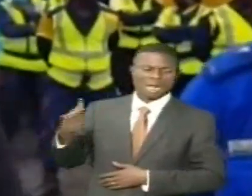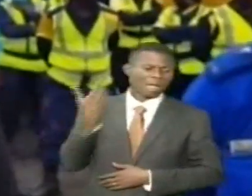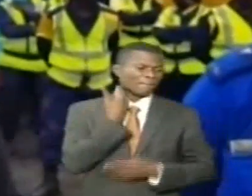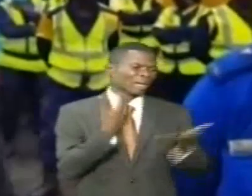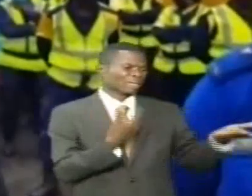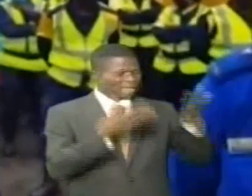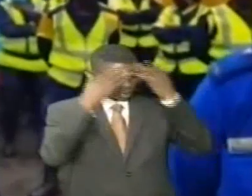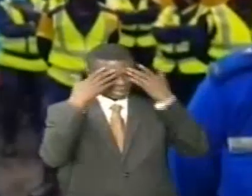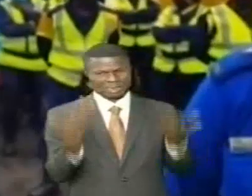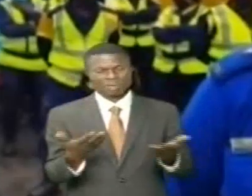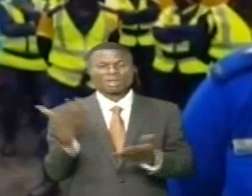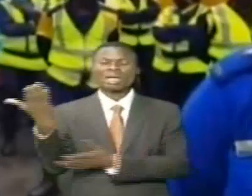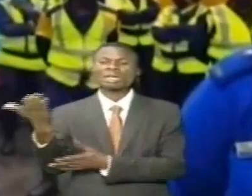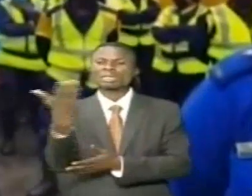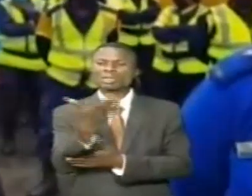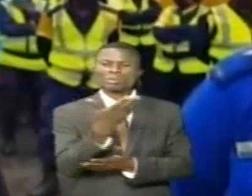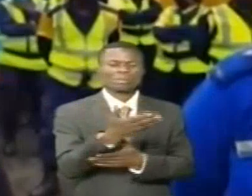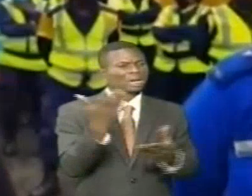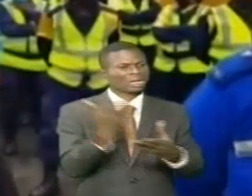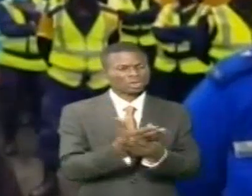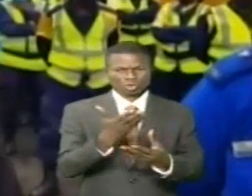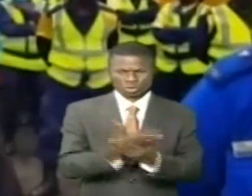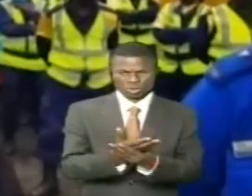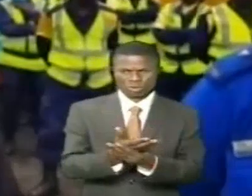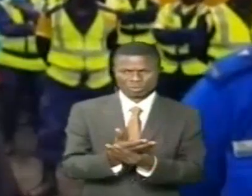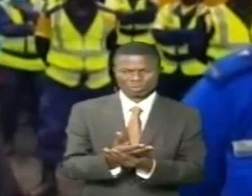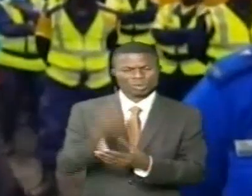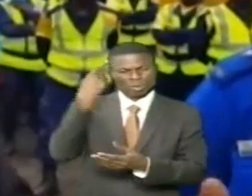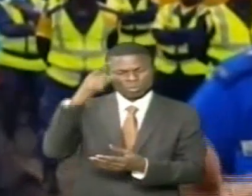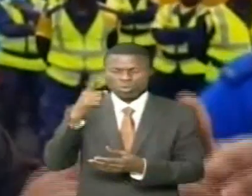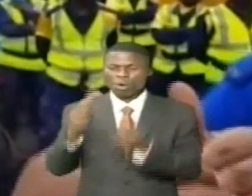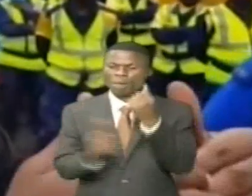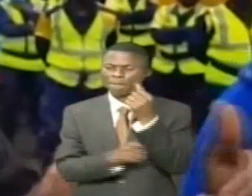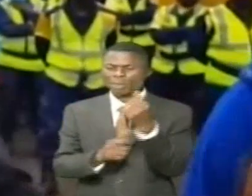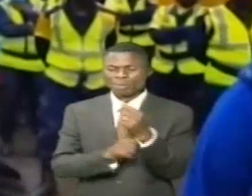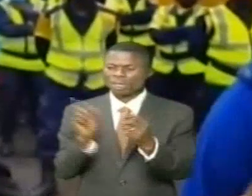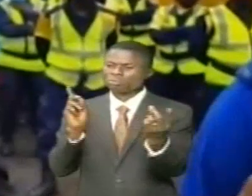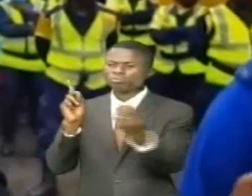pour demander les documents ou vers lequel il va pour pouvoir